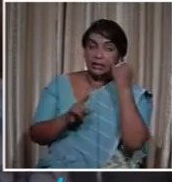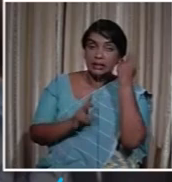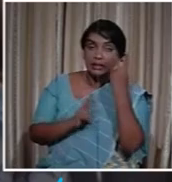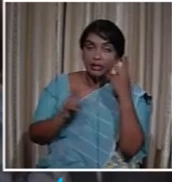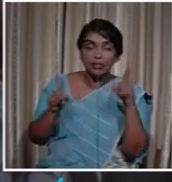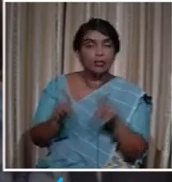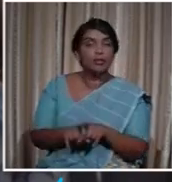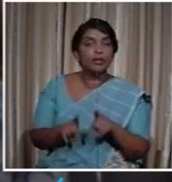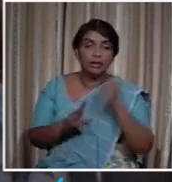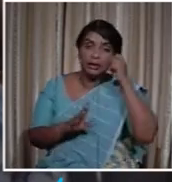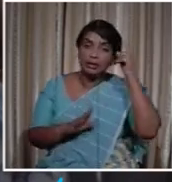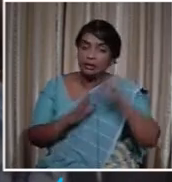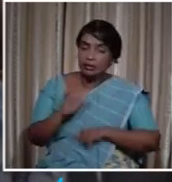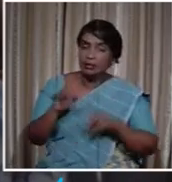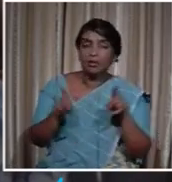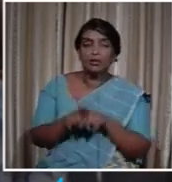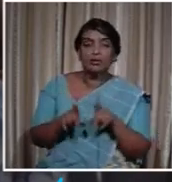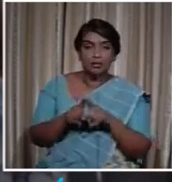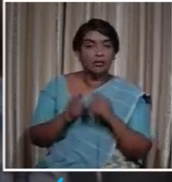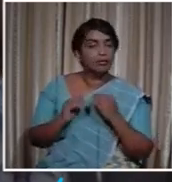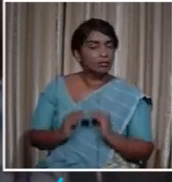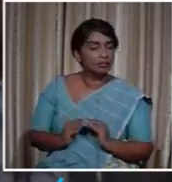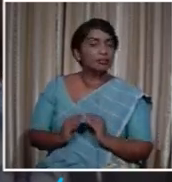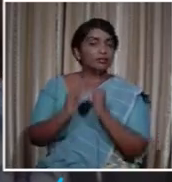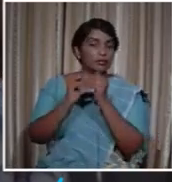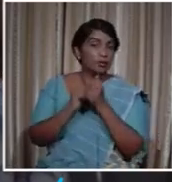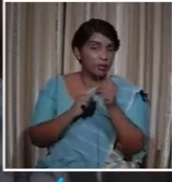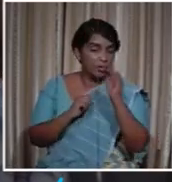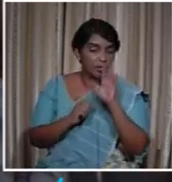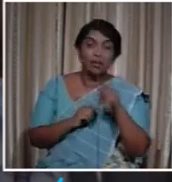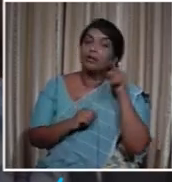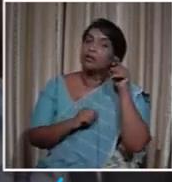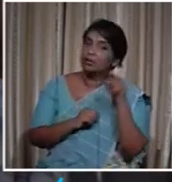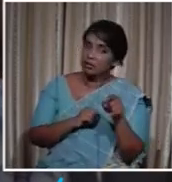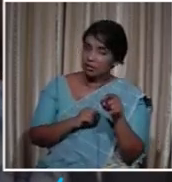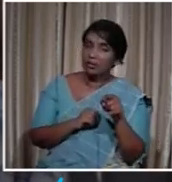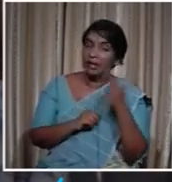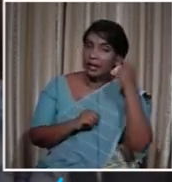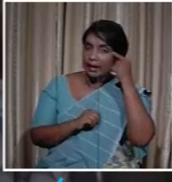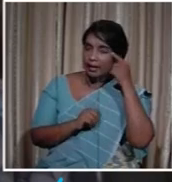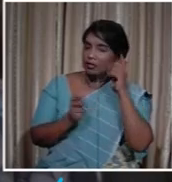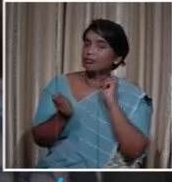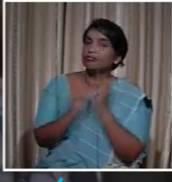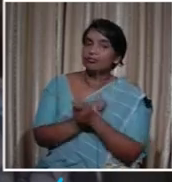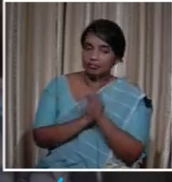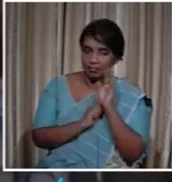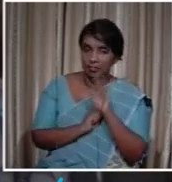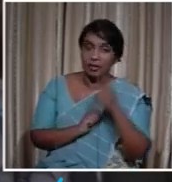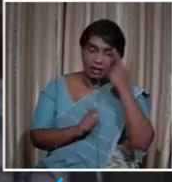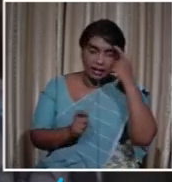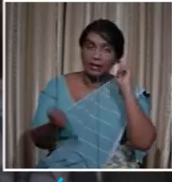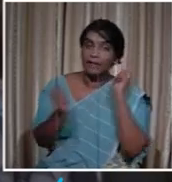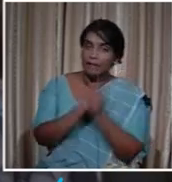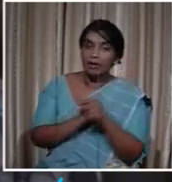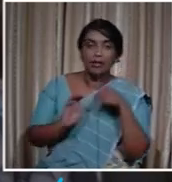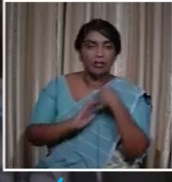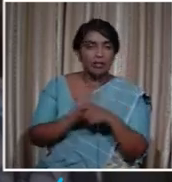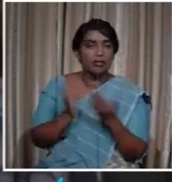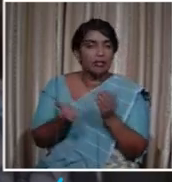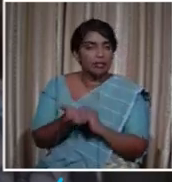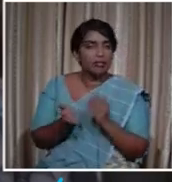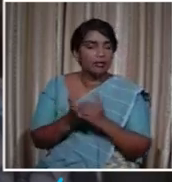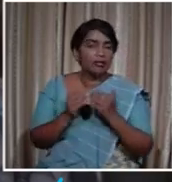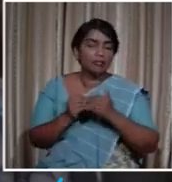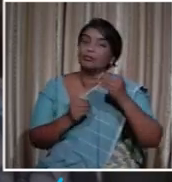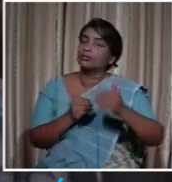ஜப்பானாக இந்த நாடு வளர வேண்டுமானால் உங்களுடைய மனங்களிலே மாற்றங்கள் வர வேண்டும். அந்த மாற்றங்கள் இந்த நாட்டை மென்மேலும் வளர்த்துச் செல்வதற்கு